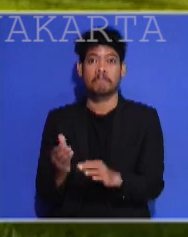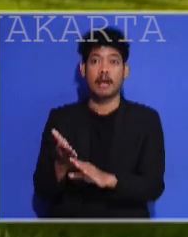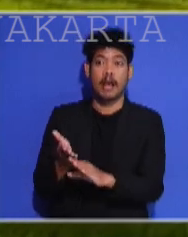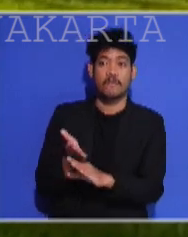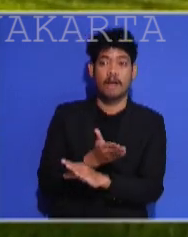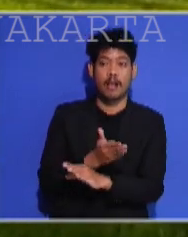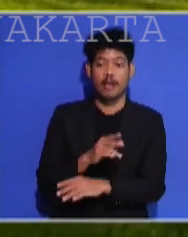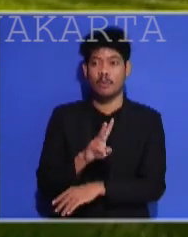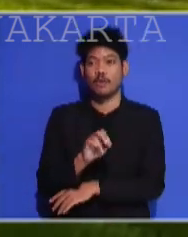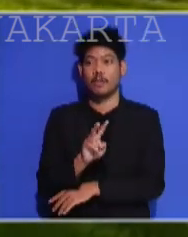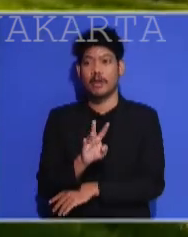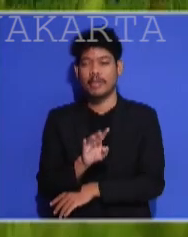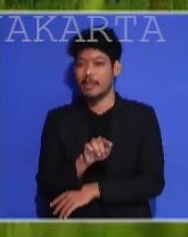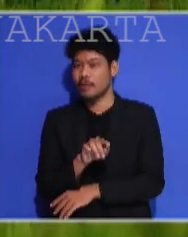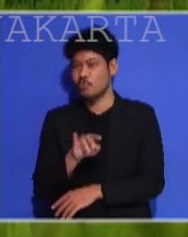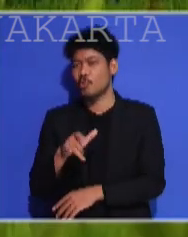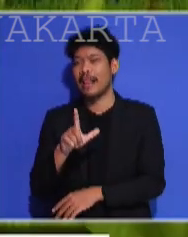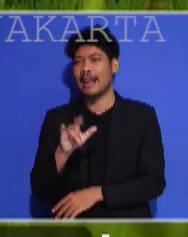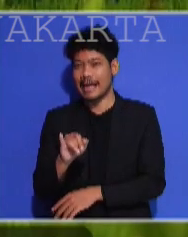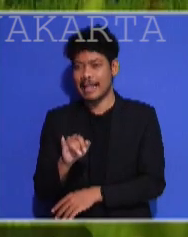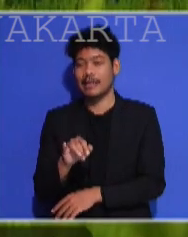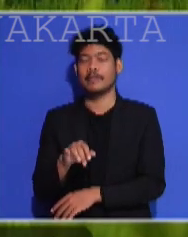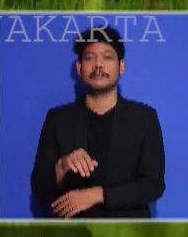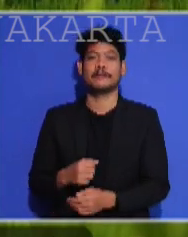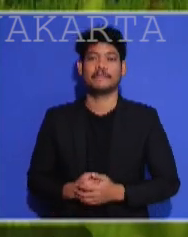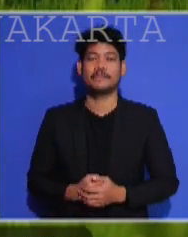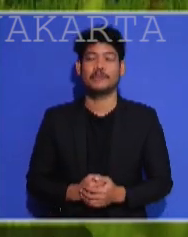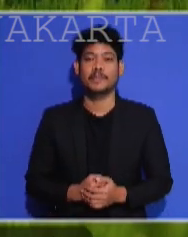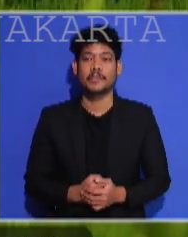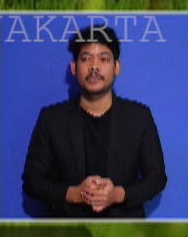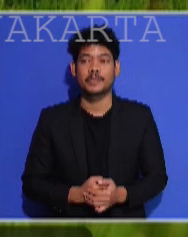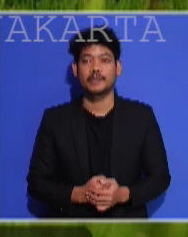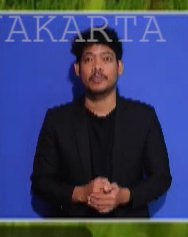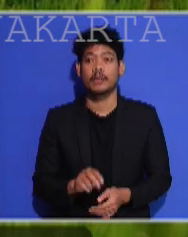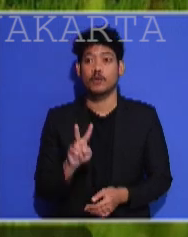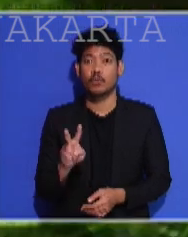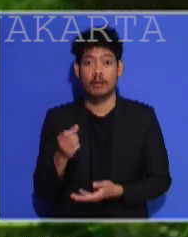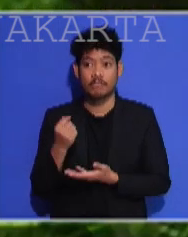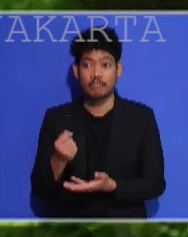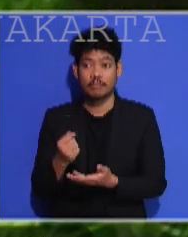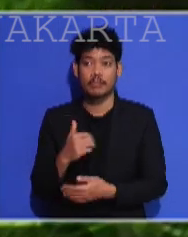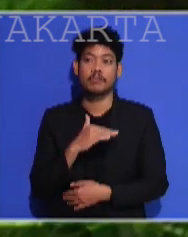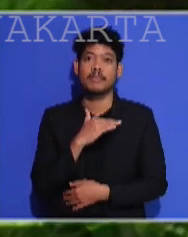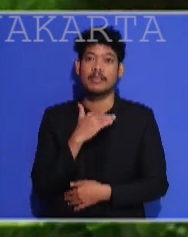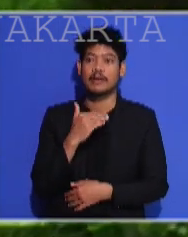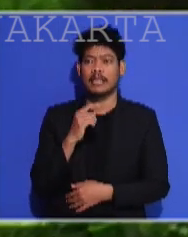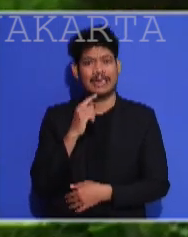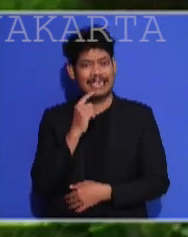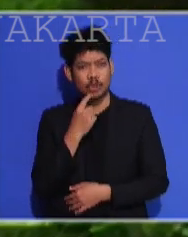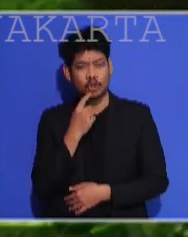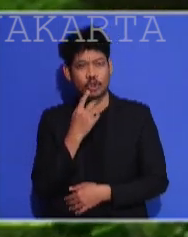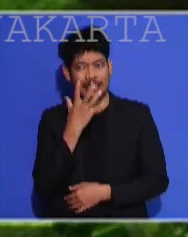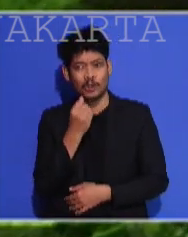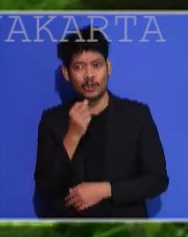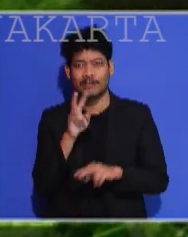Juni 2024 dua dari enam dana pensiun yang dibubarkan itu sebelumnya masuk ke dalam pengawasan khusus dan empat lainnya